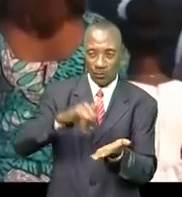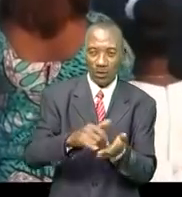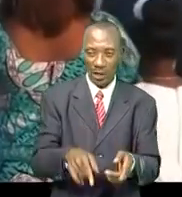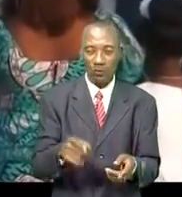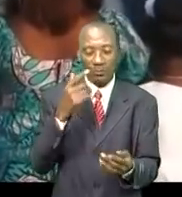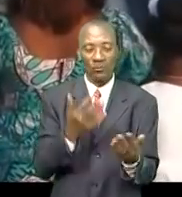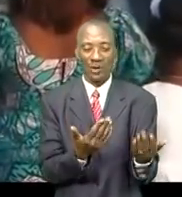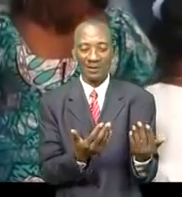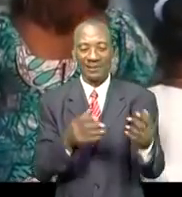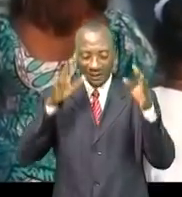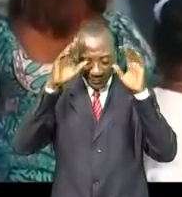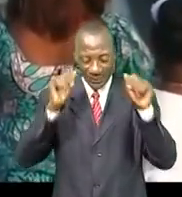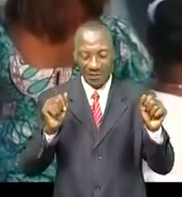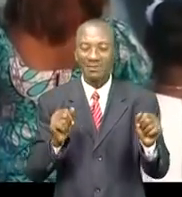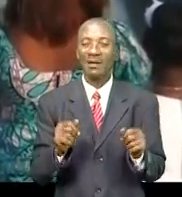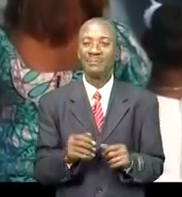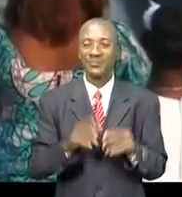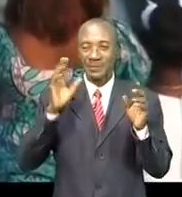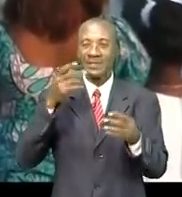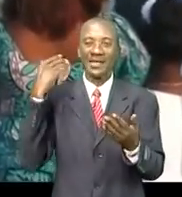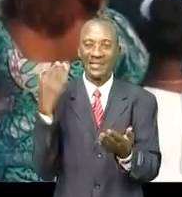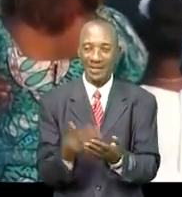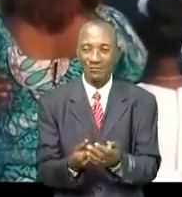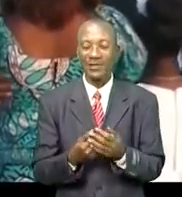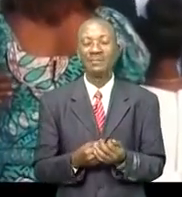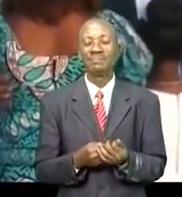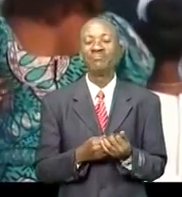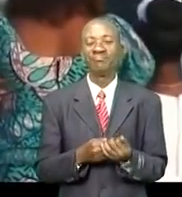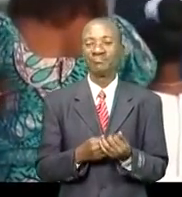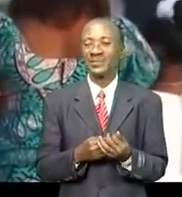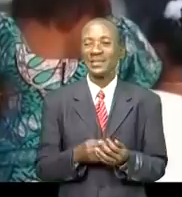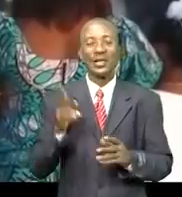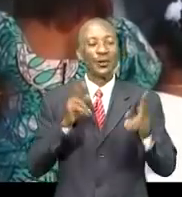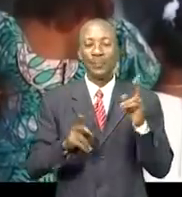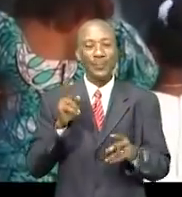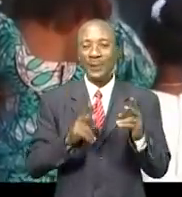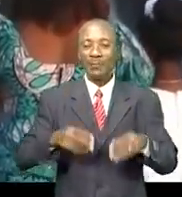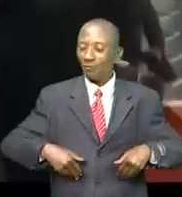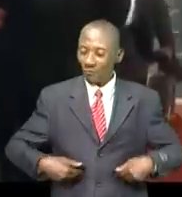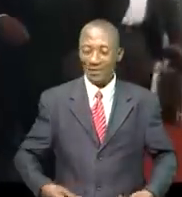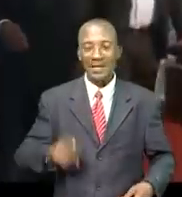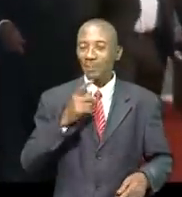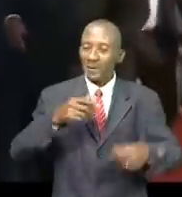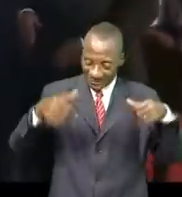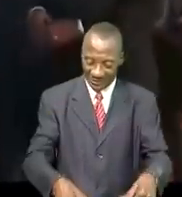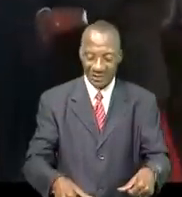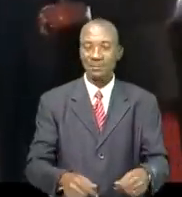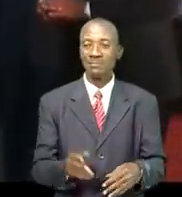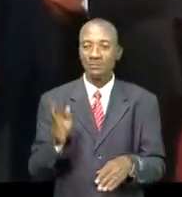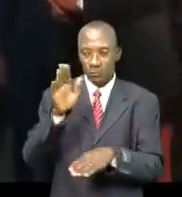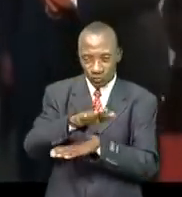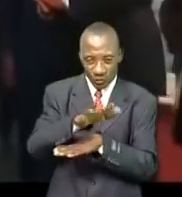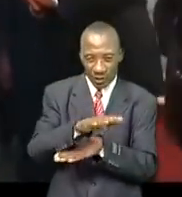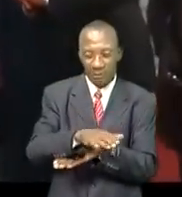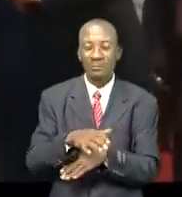Yoweri Museveni, aux côtés d'autres homologues africains venus pour la circonstance. Pendant son bref séjour dans la